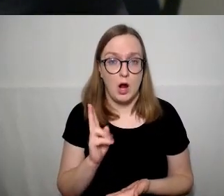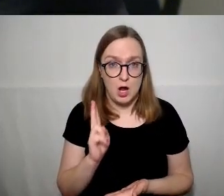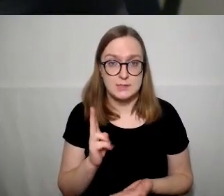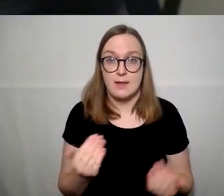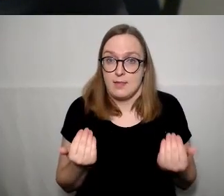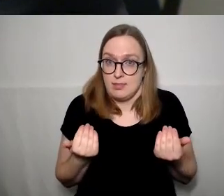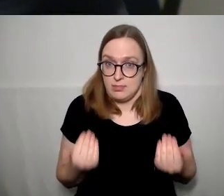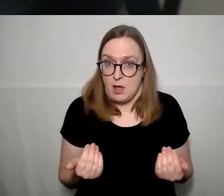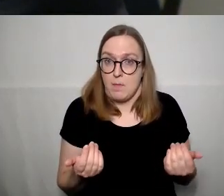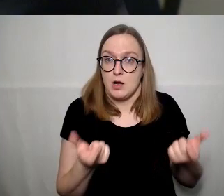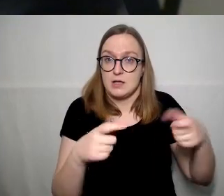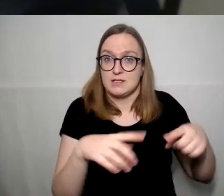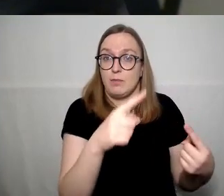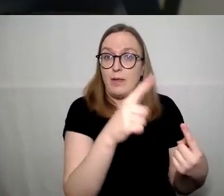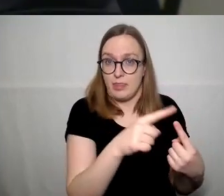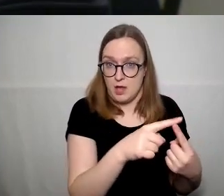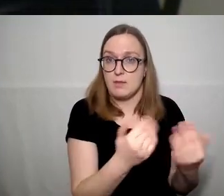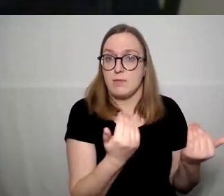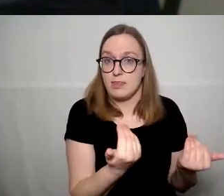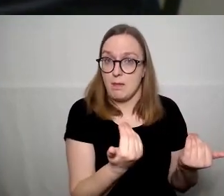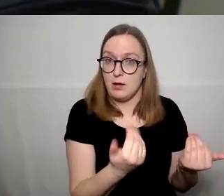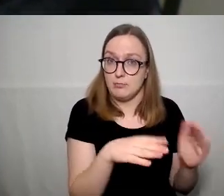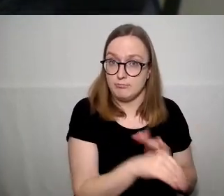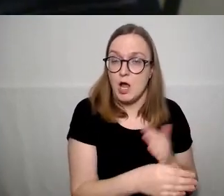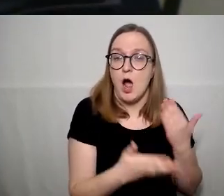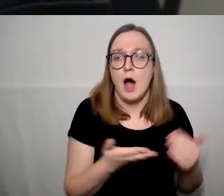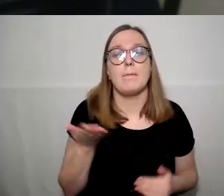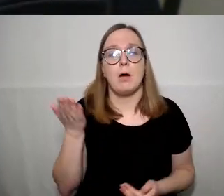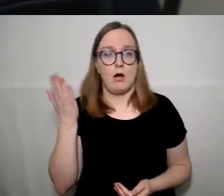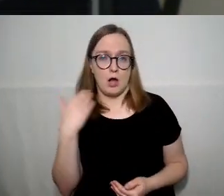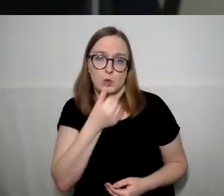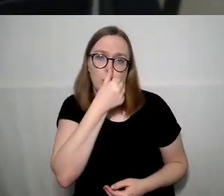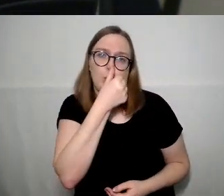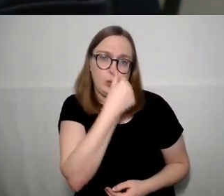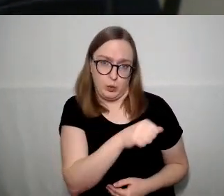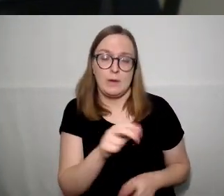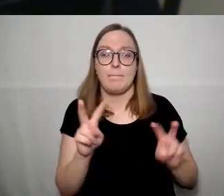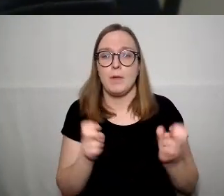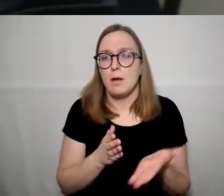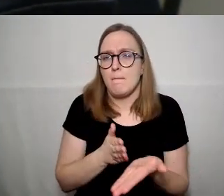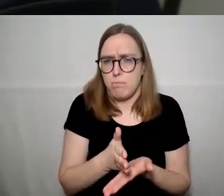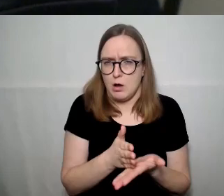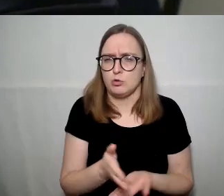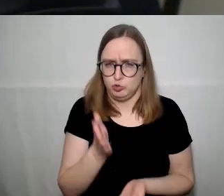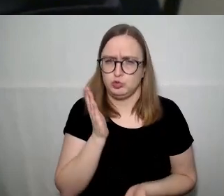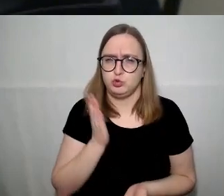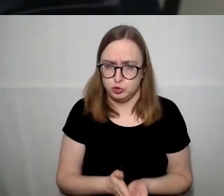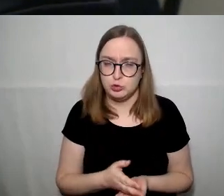vykdo savivaldybės tarybos nario pareigas arba anksčiau tokias turėjo, taigi turi patirties,